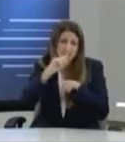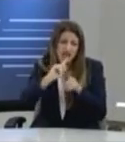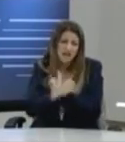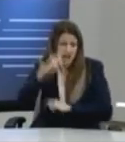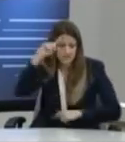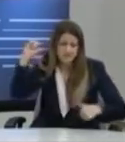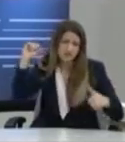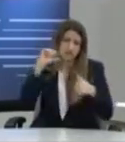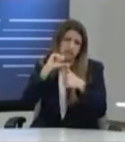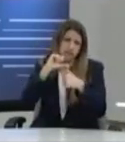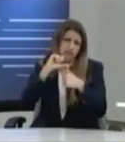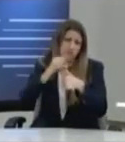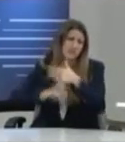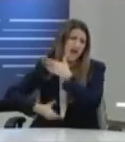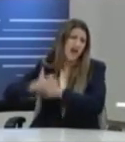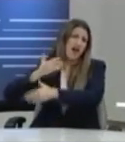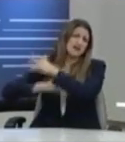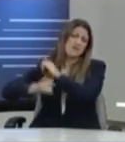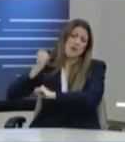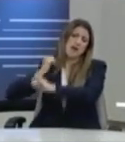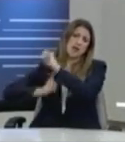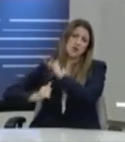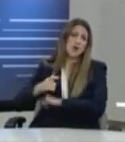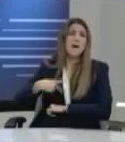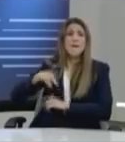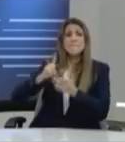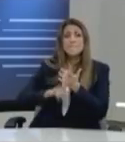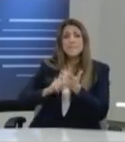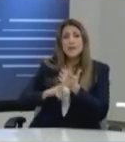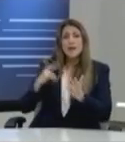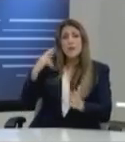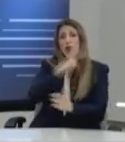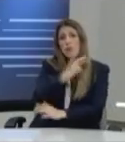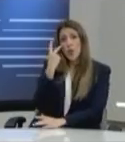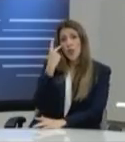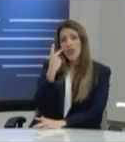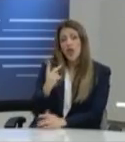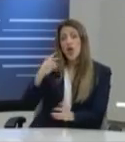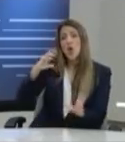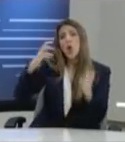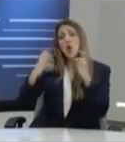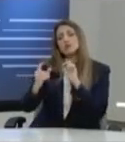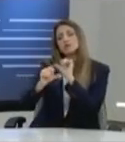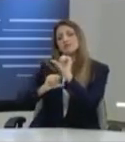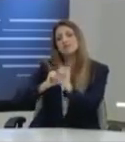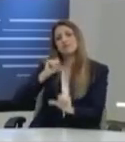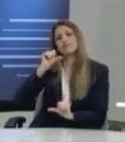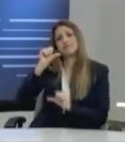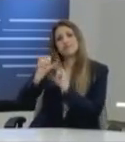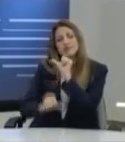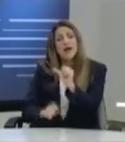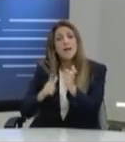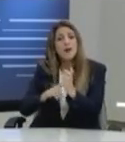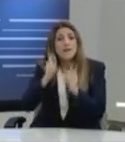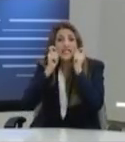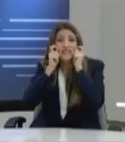ιδεολειψία. Δεν βλέπετε ότι ο κόσμος έχει αλλάξει? Ο δήμαρχος, ο τέος δήμαρχος,